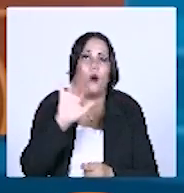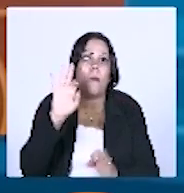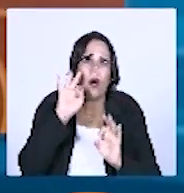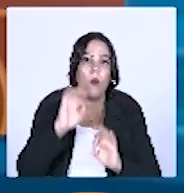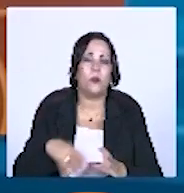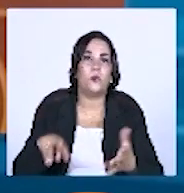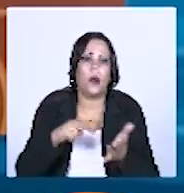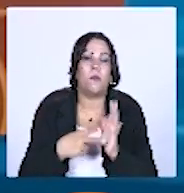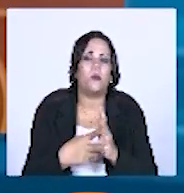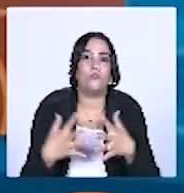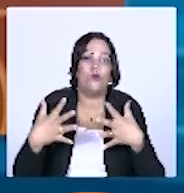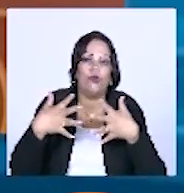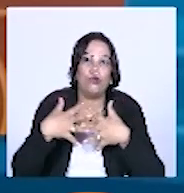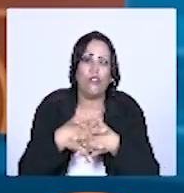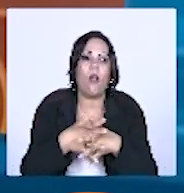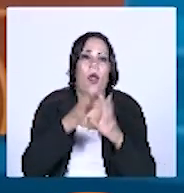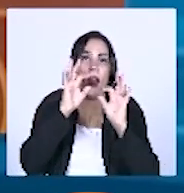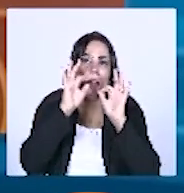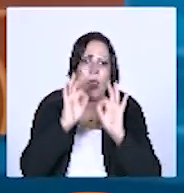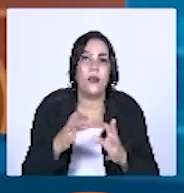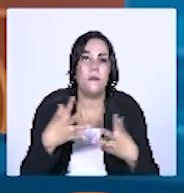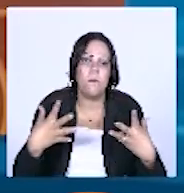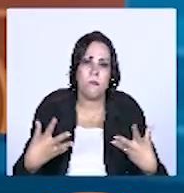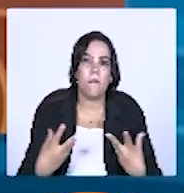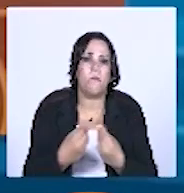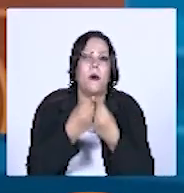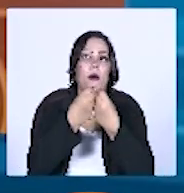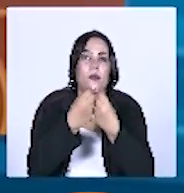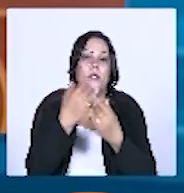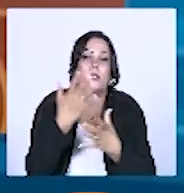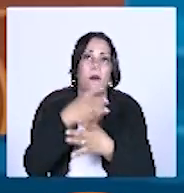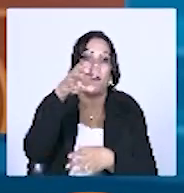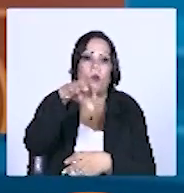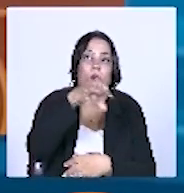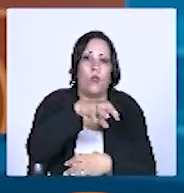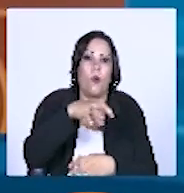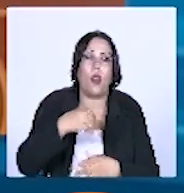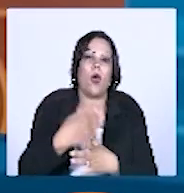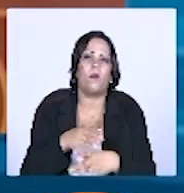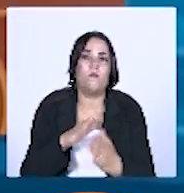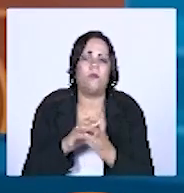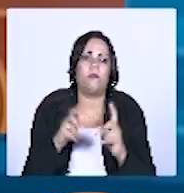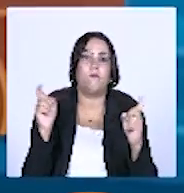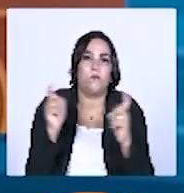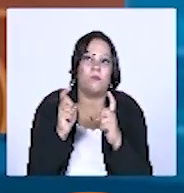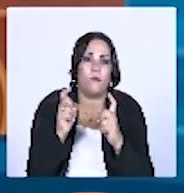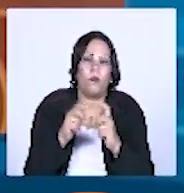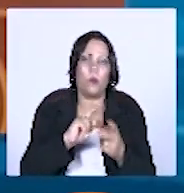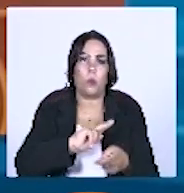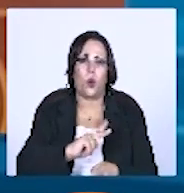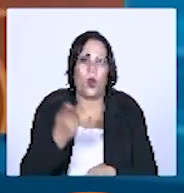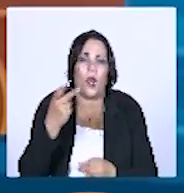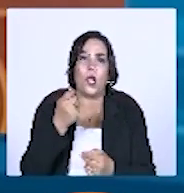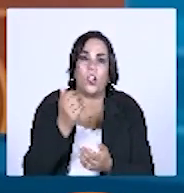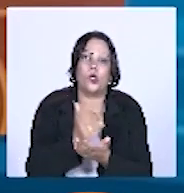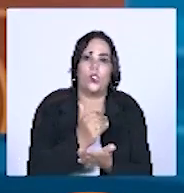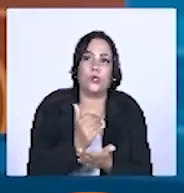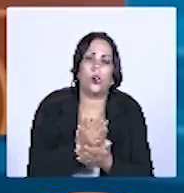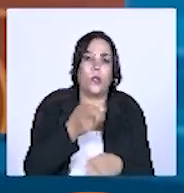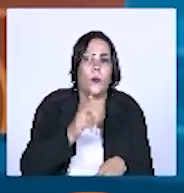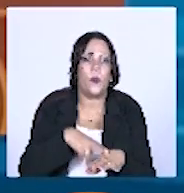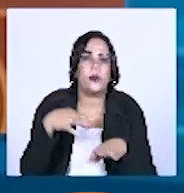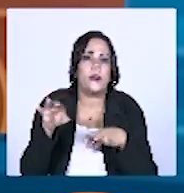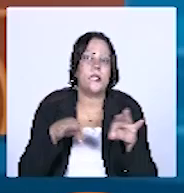التحالفات والشراكات ما بين الدول في مواجهه المتغيرات الاقتصاديه والسياسيه